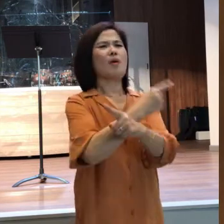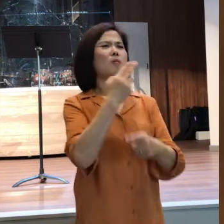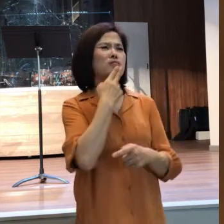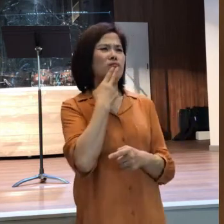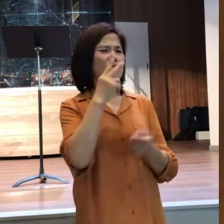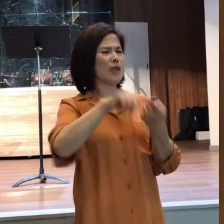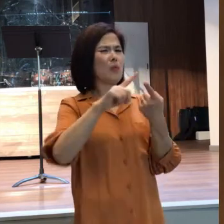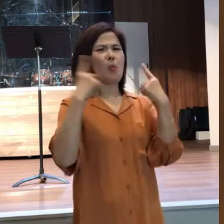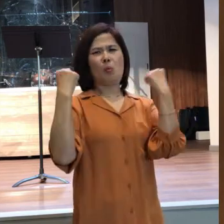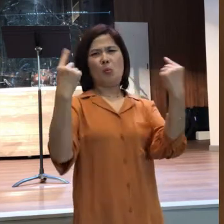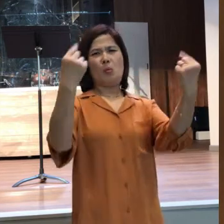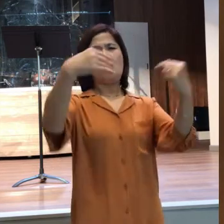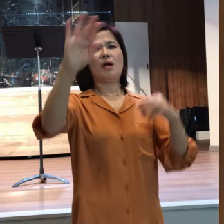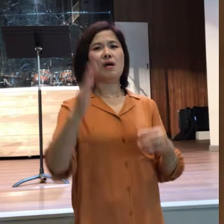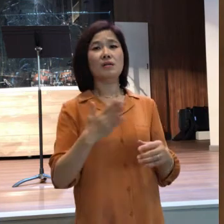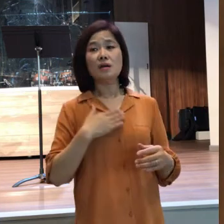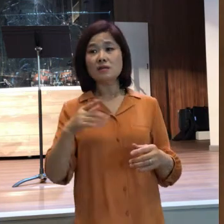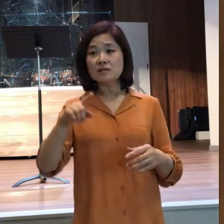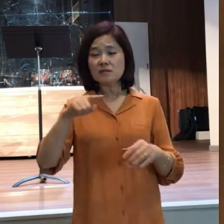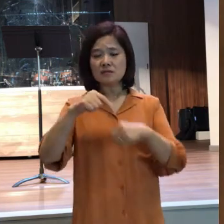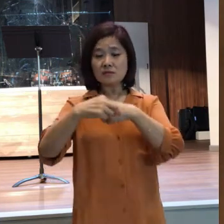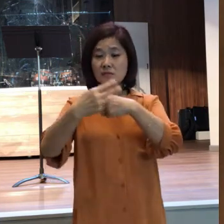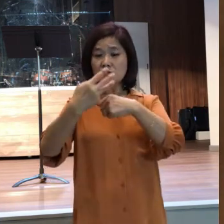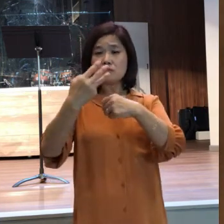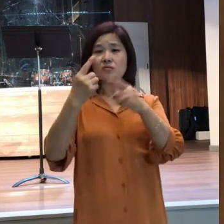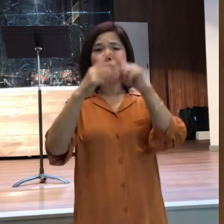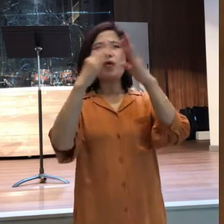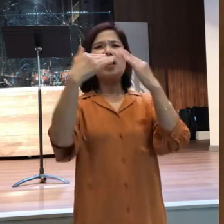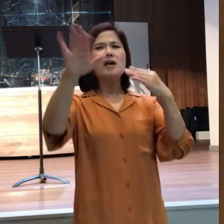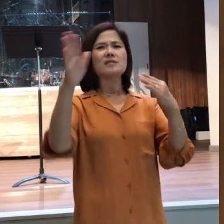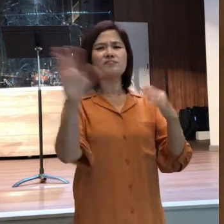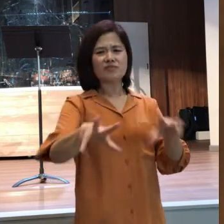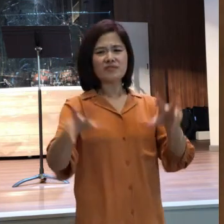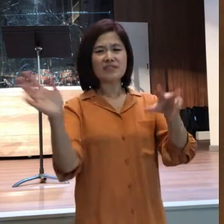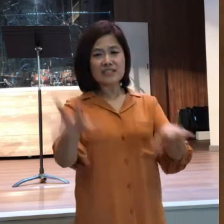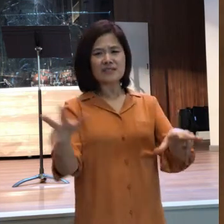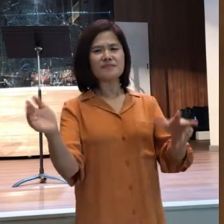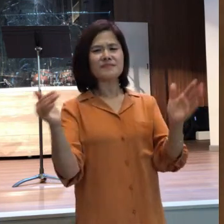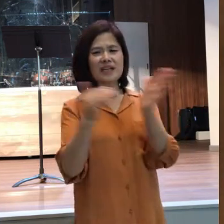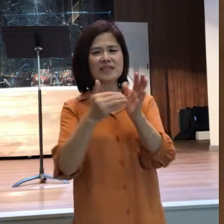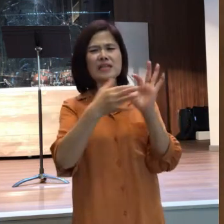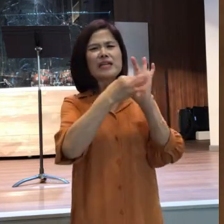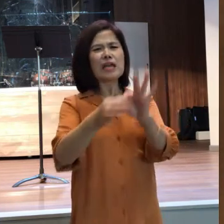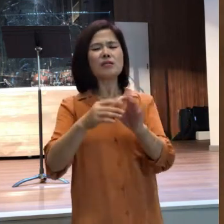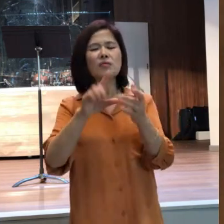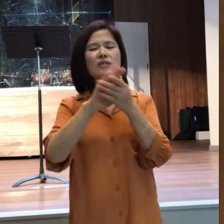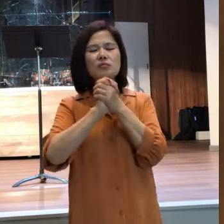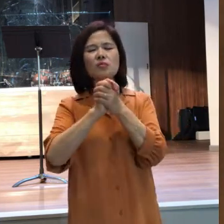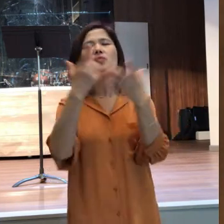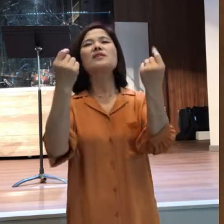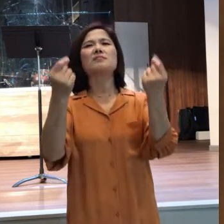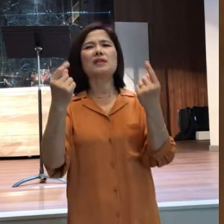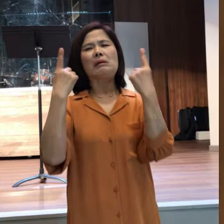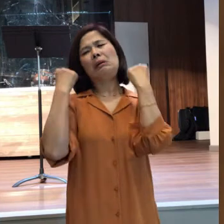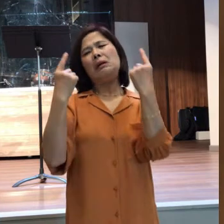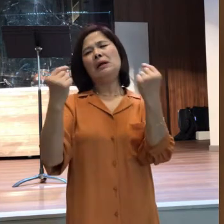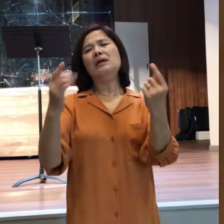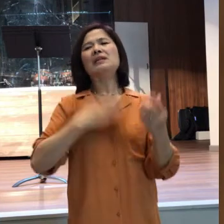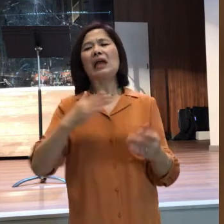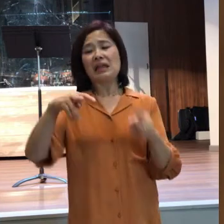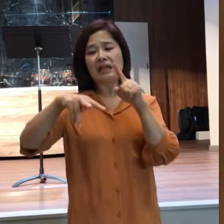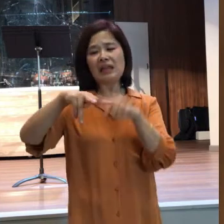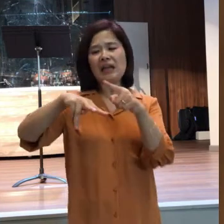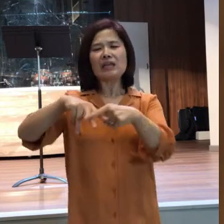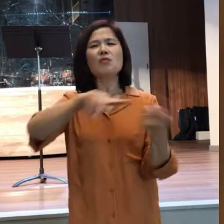않아요. 저는 초등학교 때 교회 가서부터 지금까지 기도 제목이 하나 있어요. 내 다리